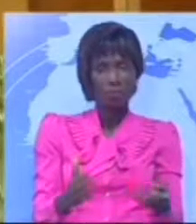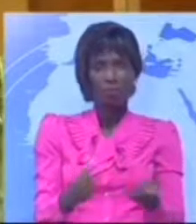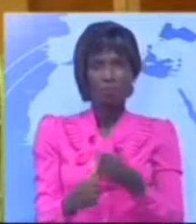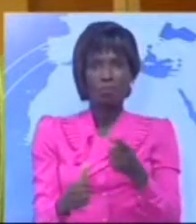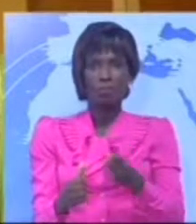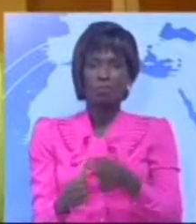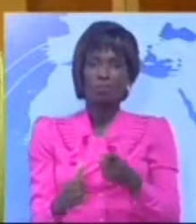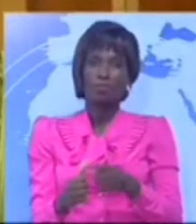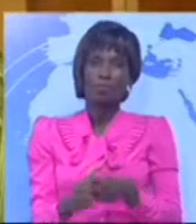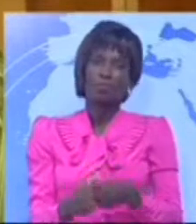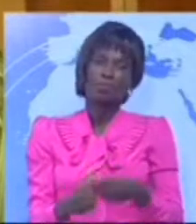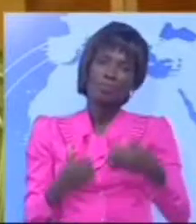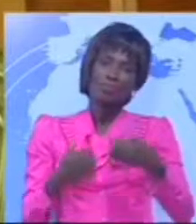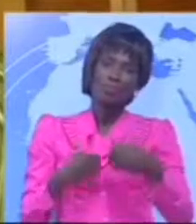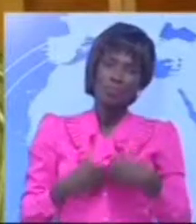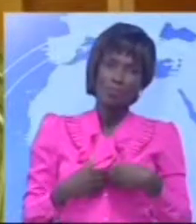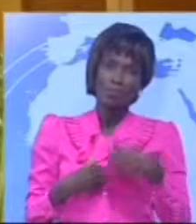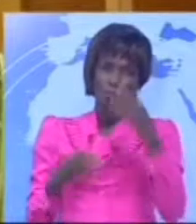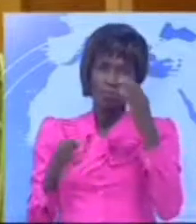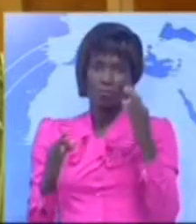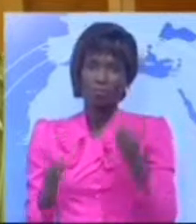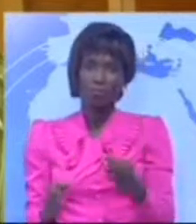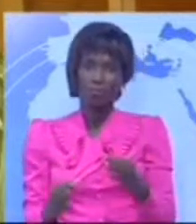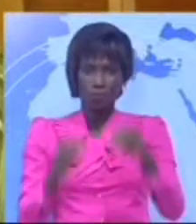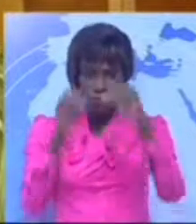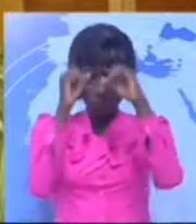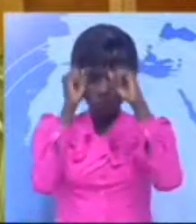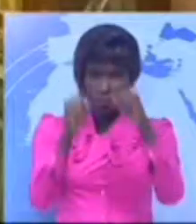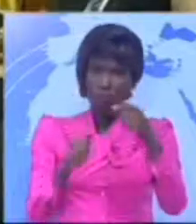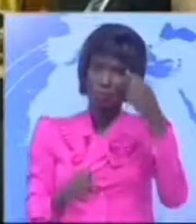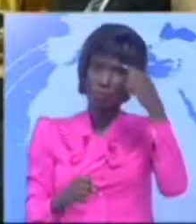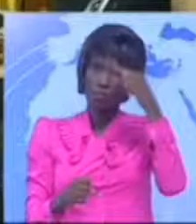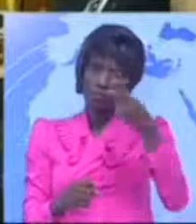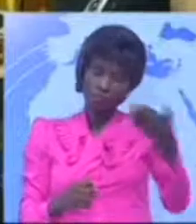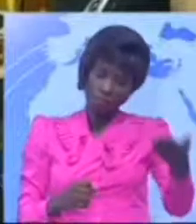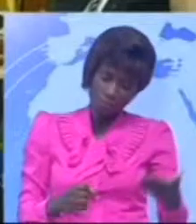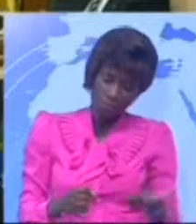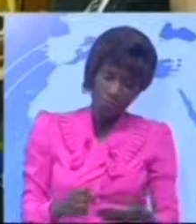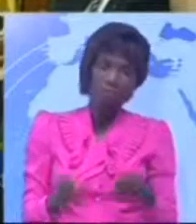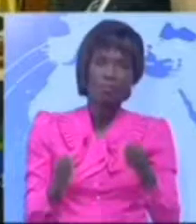de son Excellence le chef de l'État pour accueillir cette rencontre.